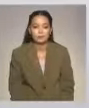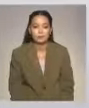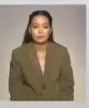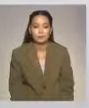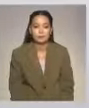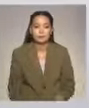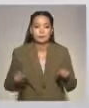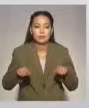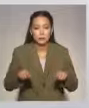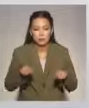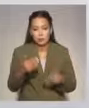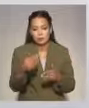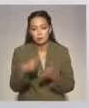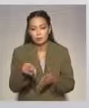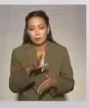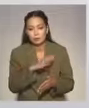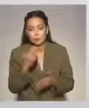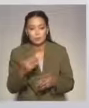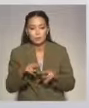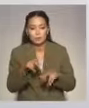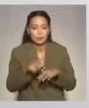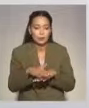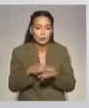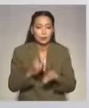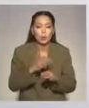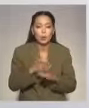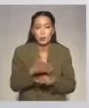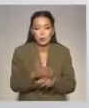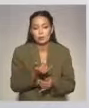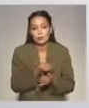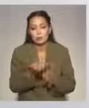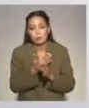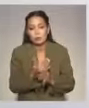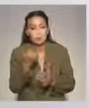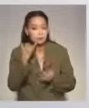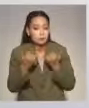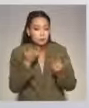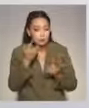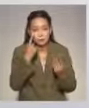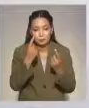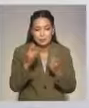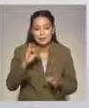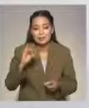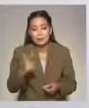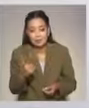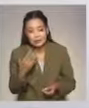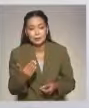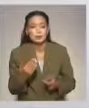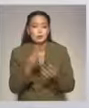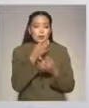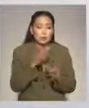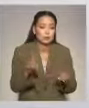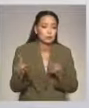Біз арбаларды сатып алдық. Бұл арбаларды елорда тұрғындары мен қонақтарына береміз. Тұрғындар телефон арқылы хабарласады. Біз инстаграмдамыз, ойлыксте,